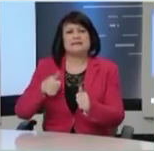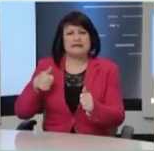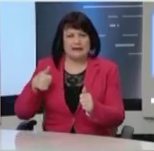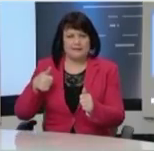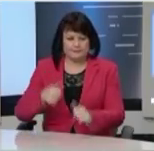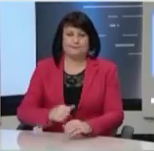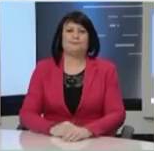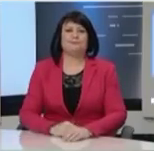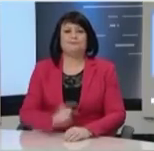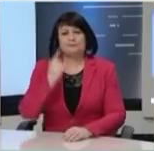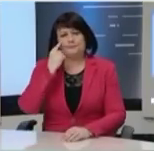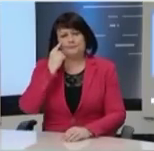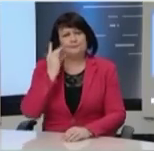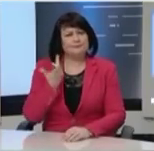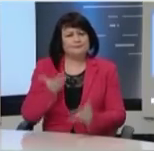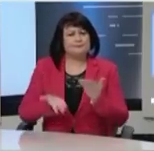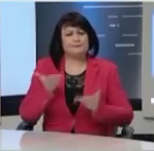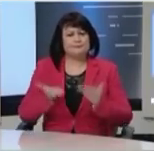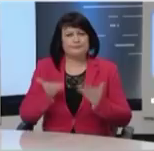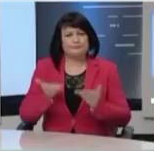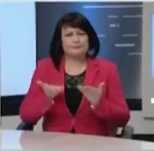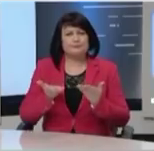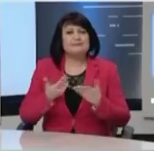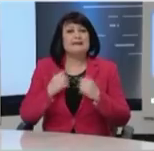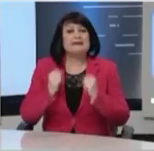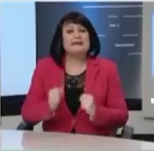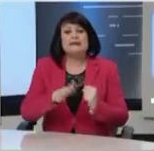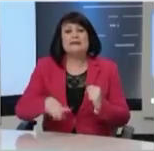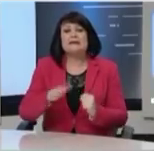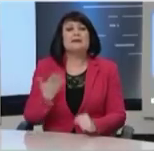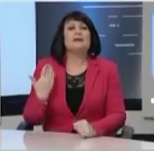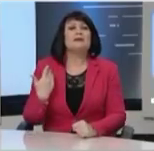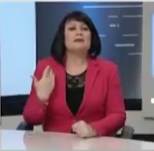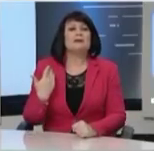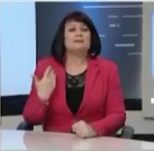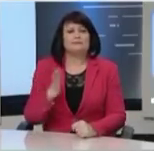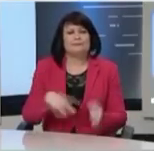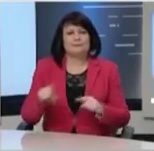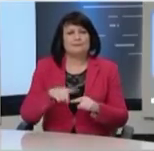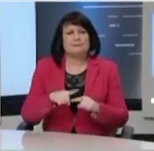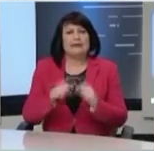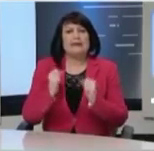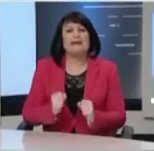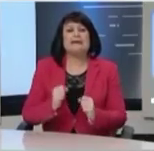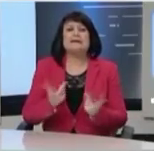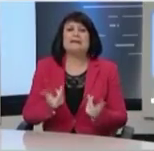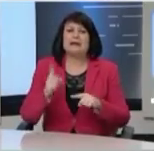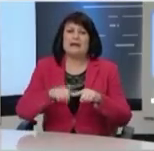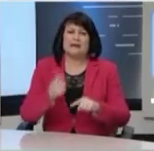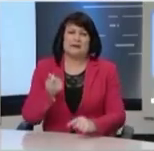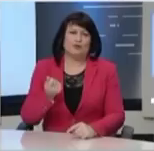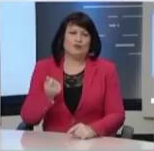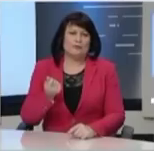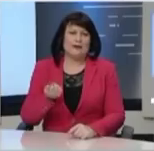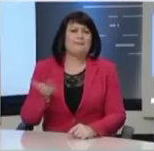ας ξεκινήσουμε να συγκρίνουμε σε τι κατάσταση βρισκόταν η χώρα, η ελληνική